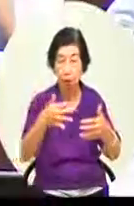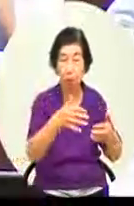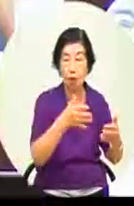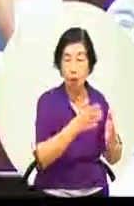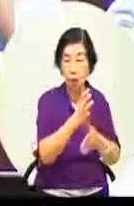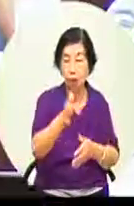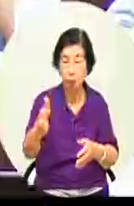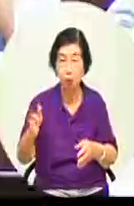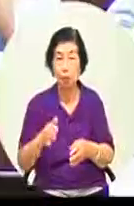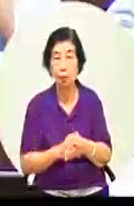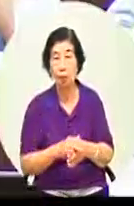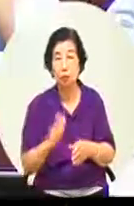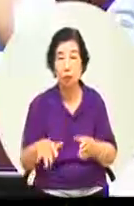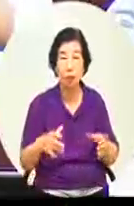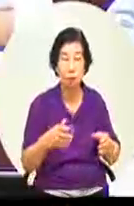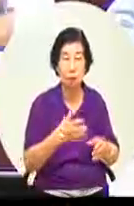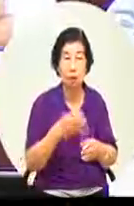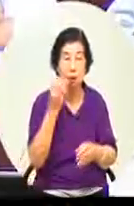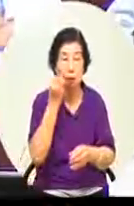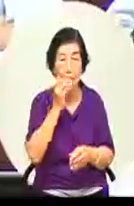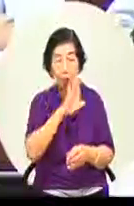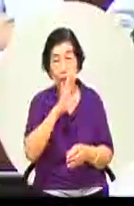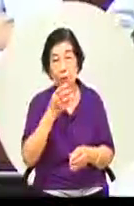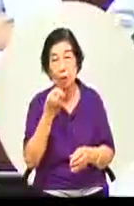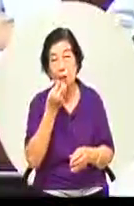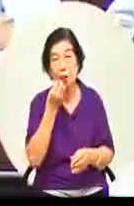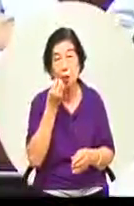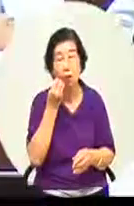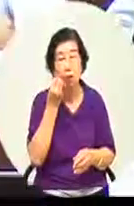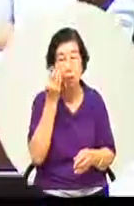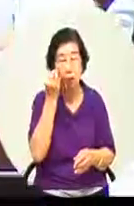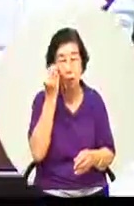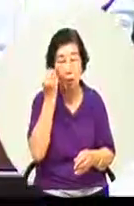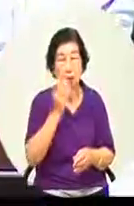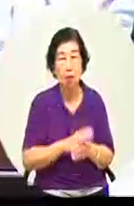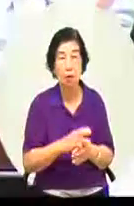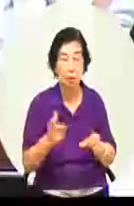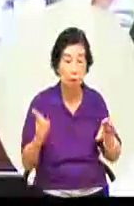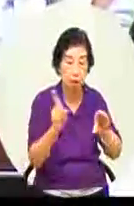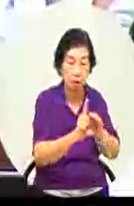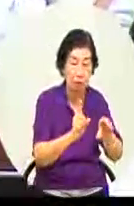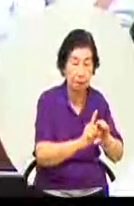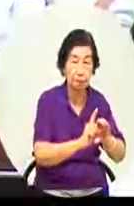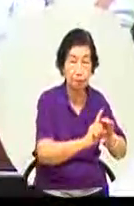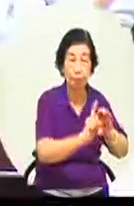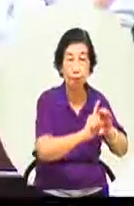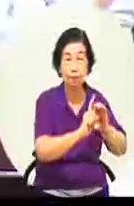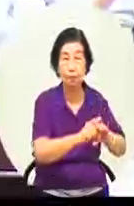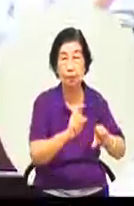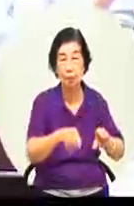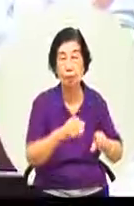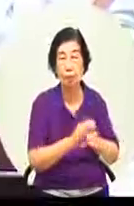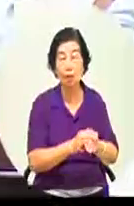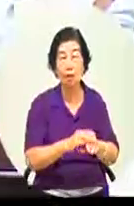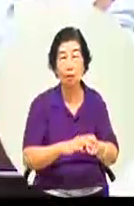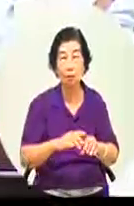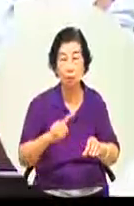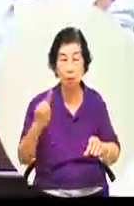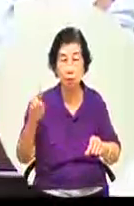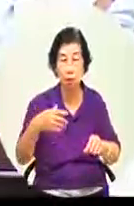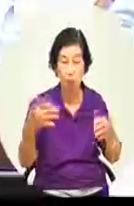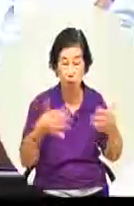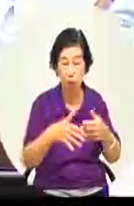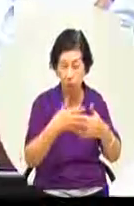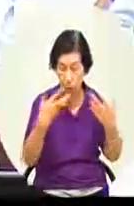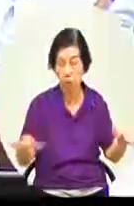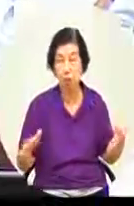分，我们的观光计程车，这些都是一个非常重要的原因啊。所以我想不是只有签证的问题，还有